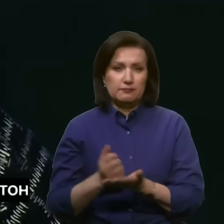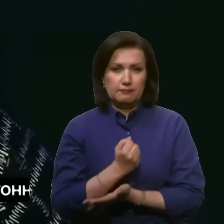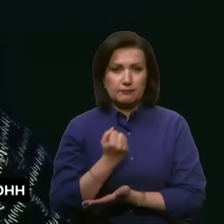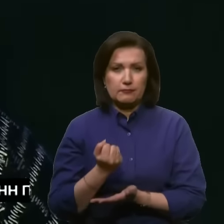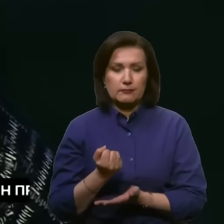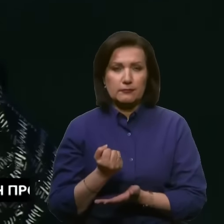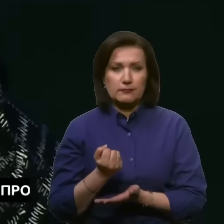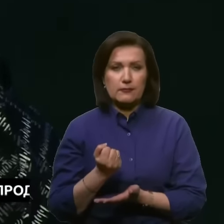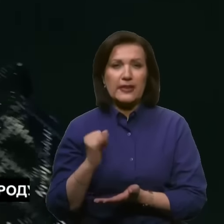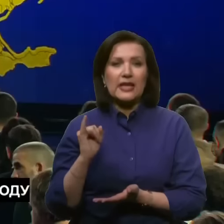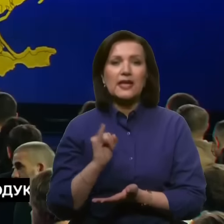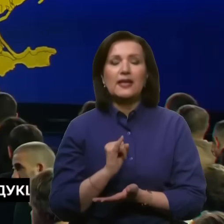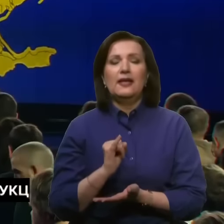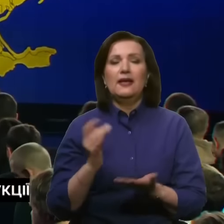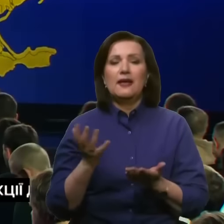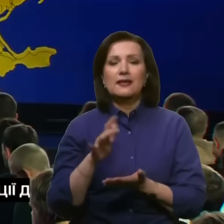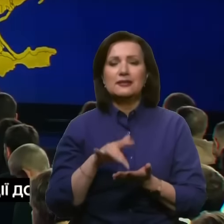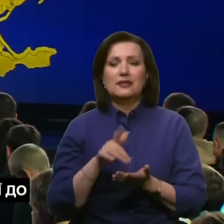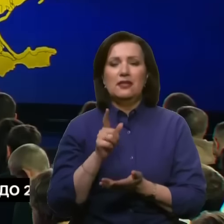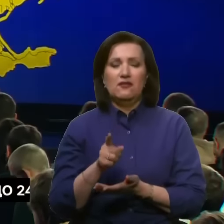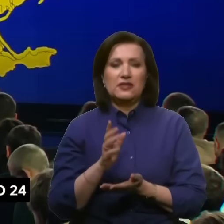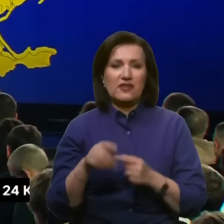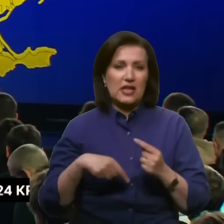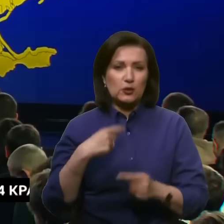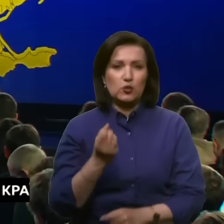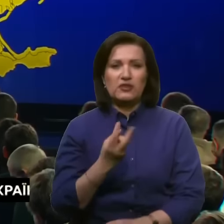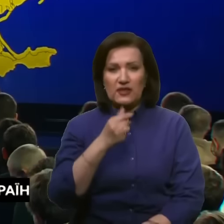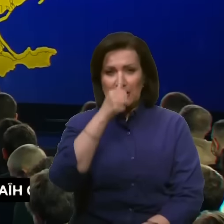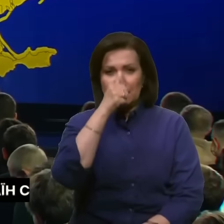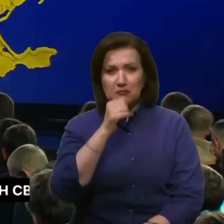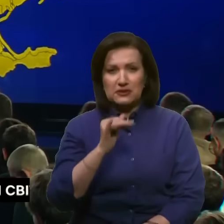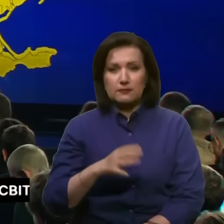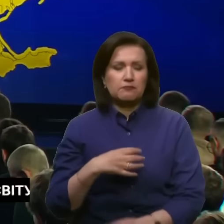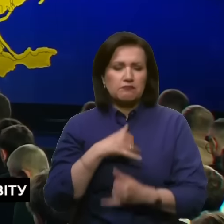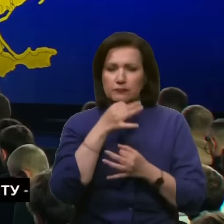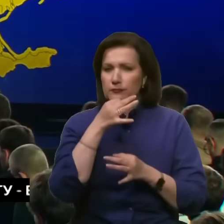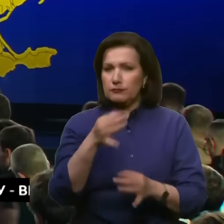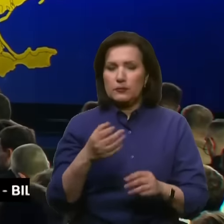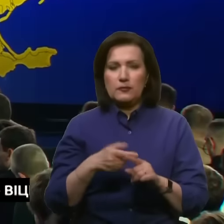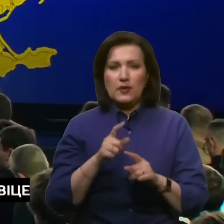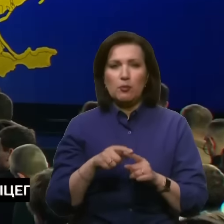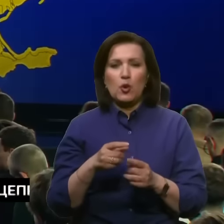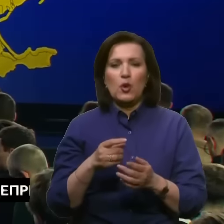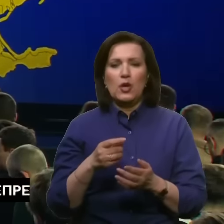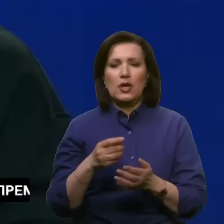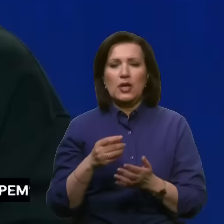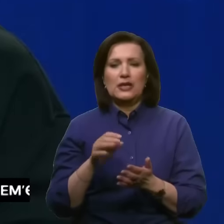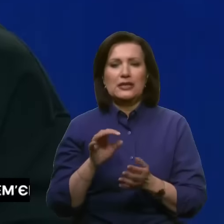досягнути, і які цілі ви ставите на наступні 12 місяців? Я не можу вам сказати про цілі.